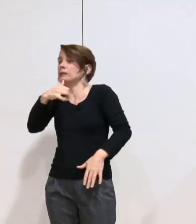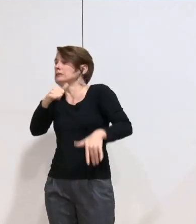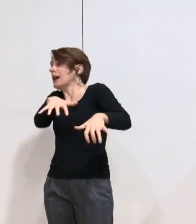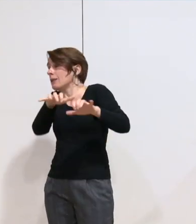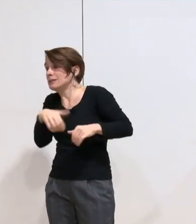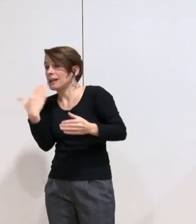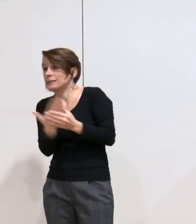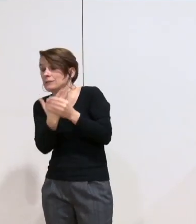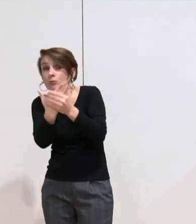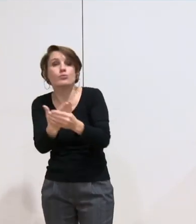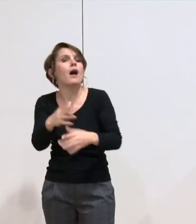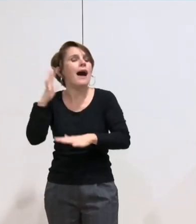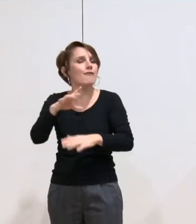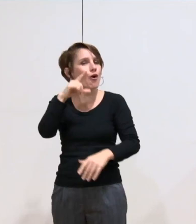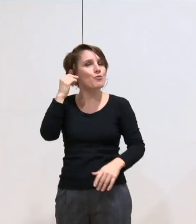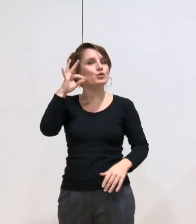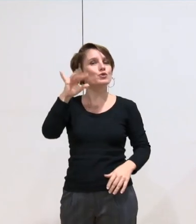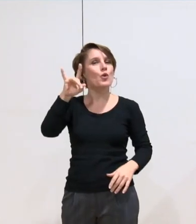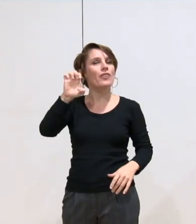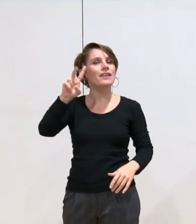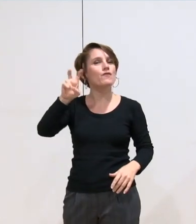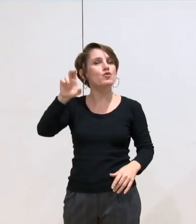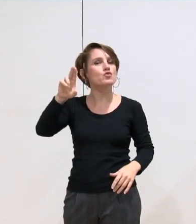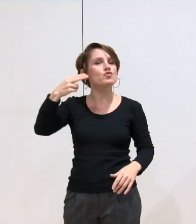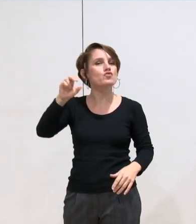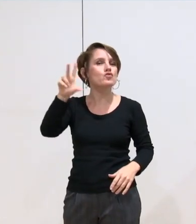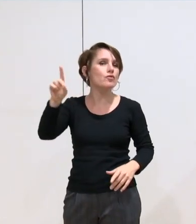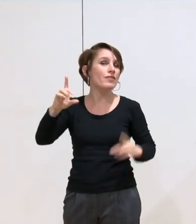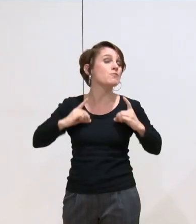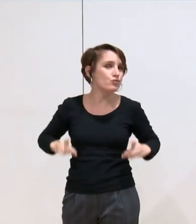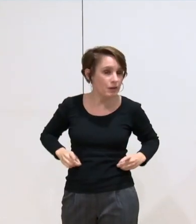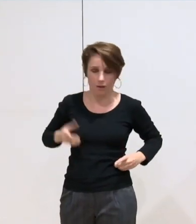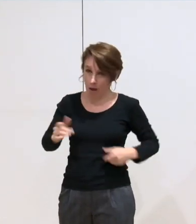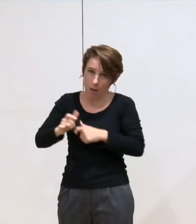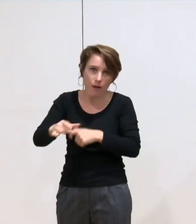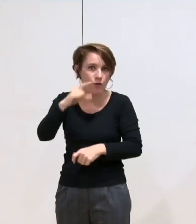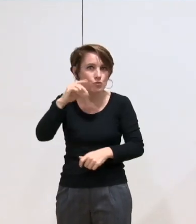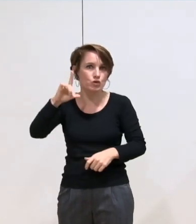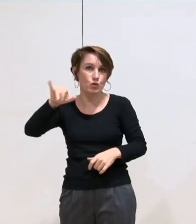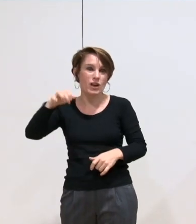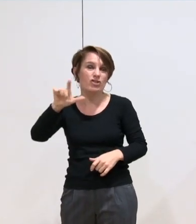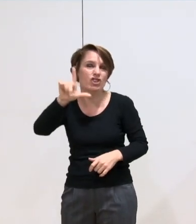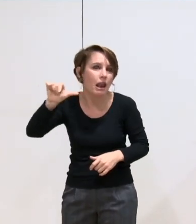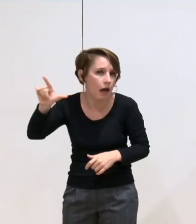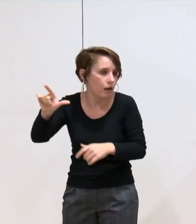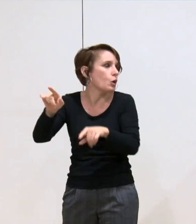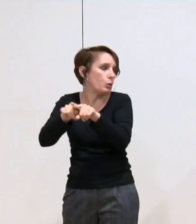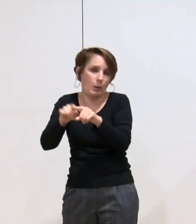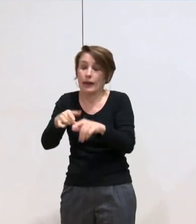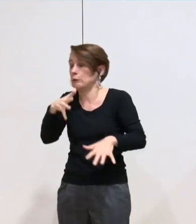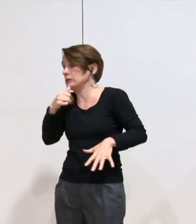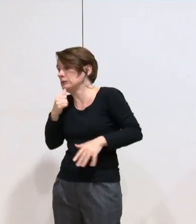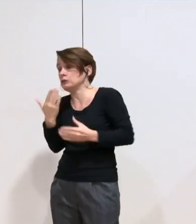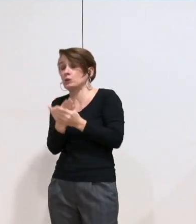il y avait Monsieur Djellal à la plus petite échelle. Bon, c'est peut-être pas la peine d'en rajouter un centimètre quand même de page, parce qu'il y a quand même des êtres